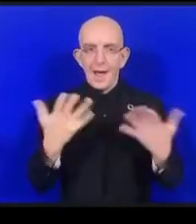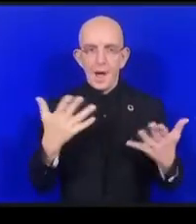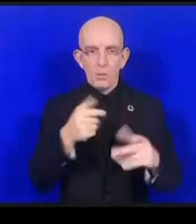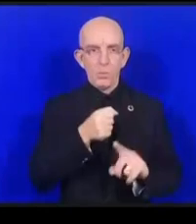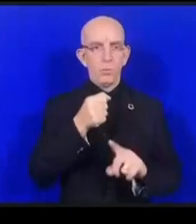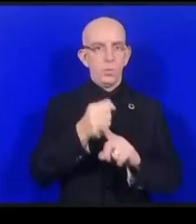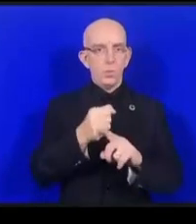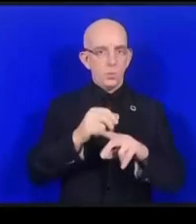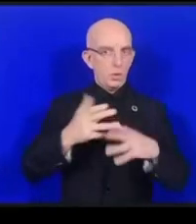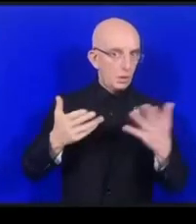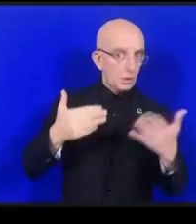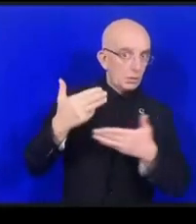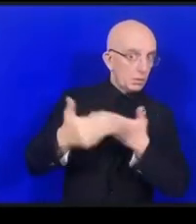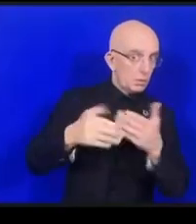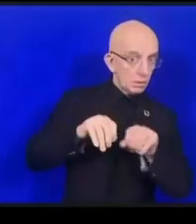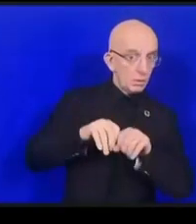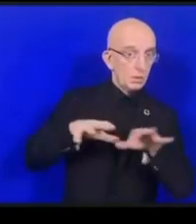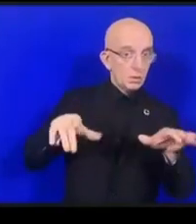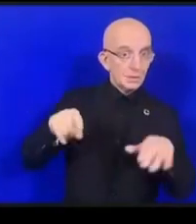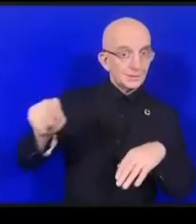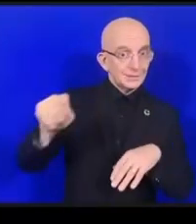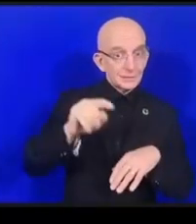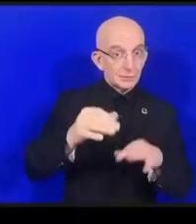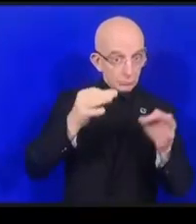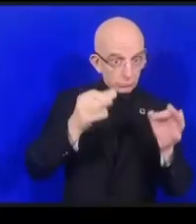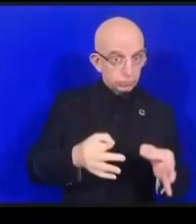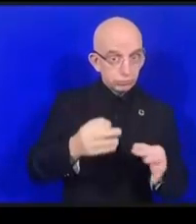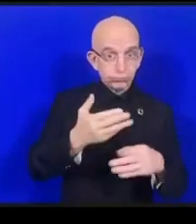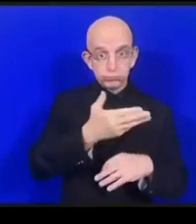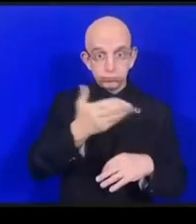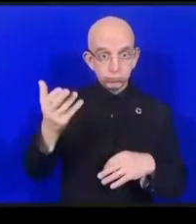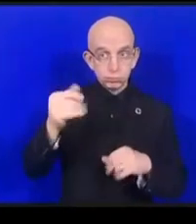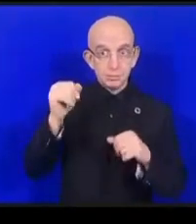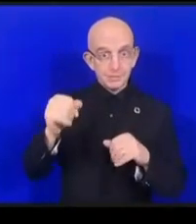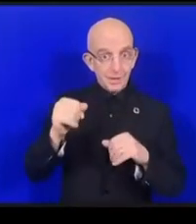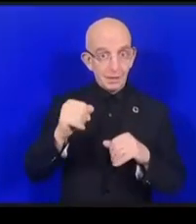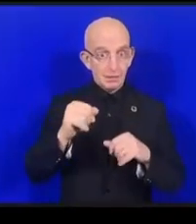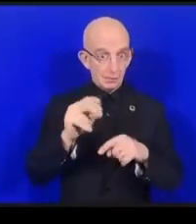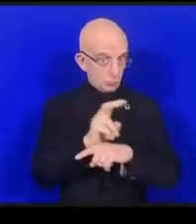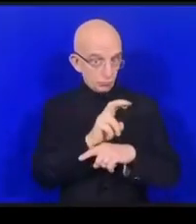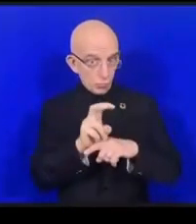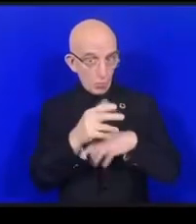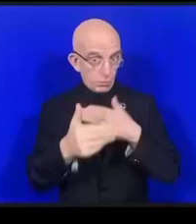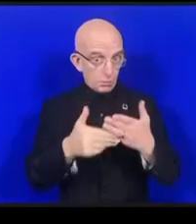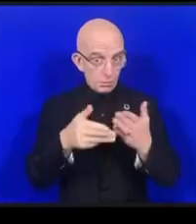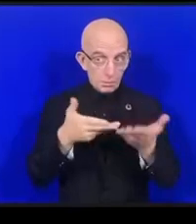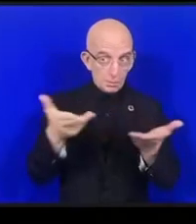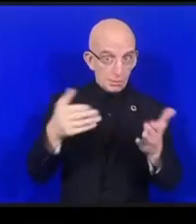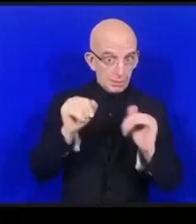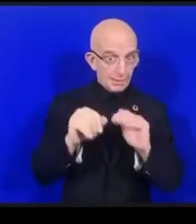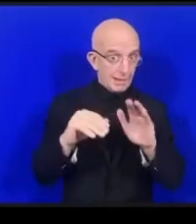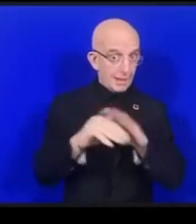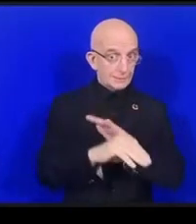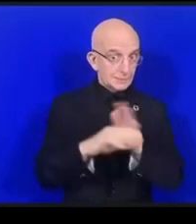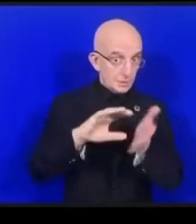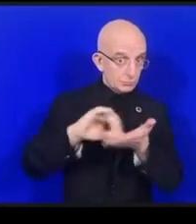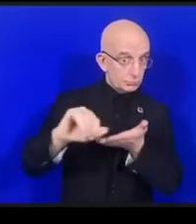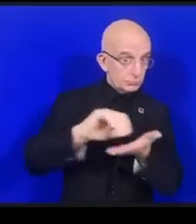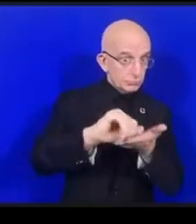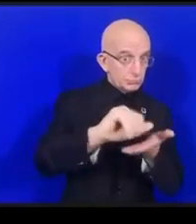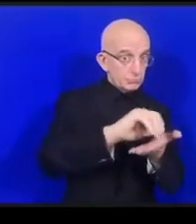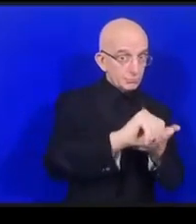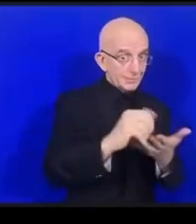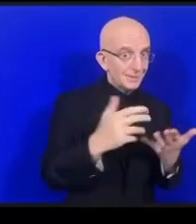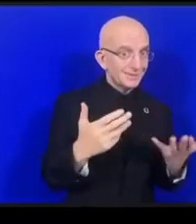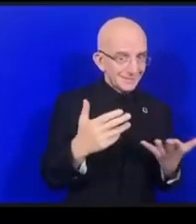обеспечить адекватный доступ и как можно контролировать этот доступ Как